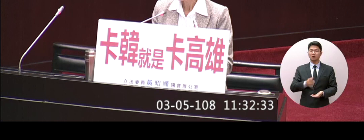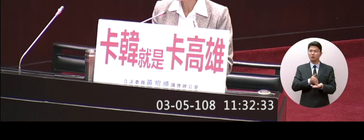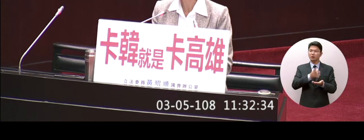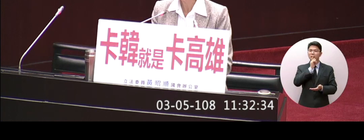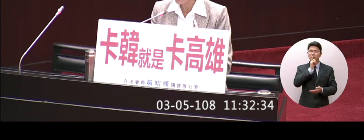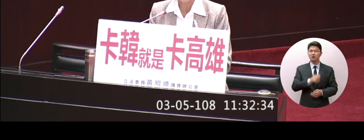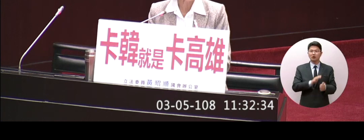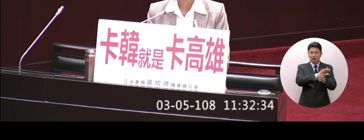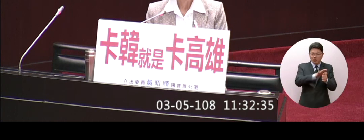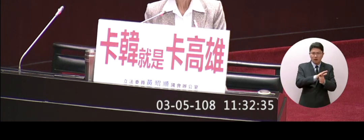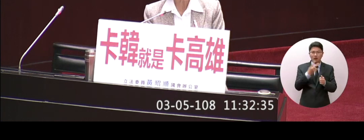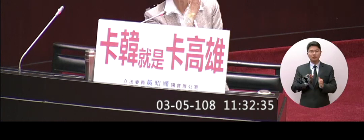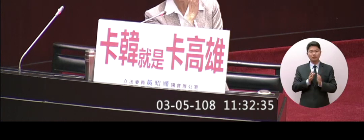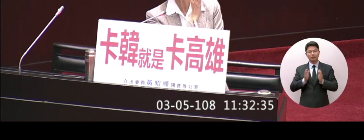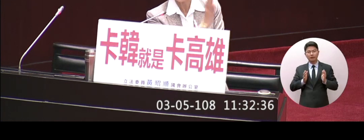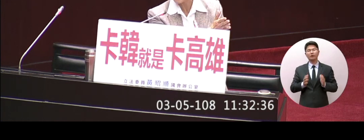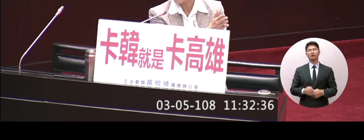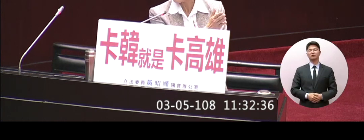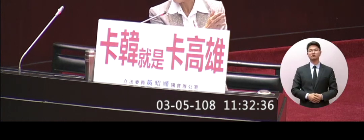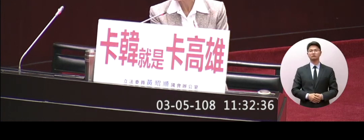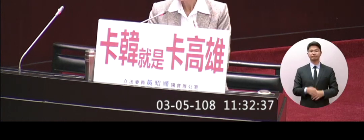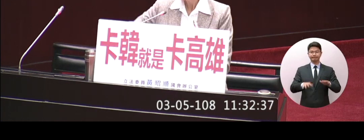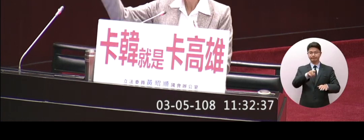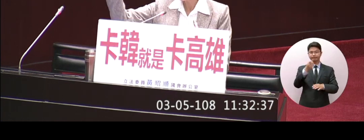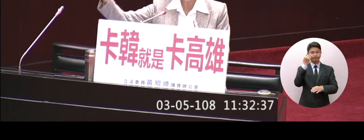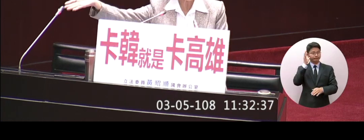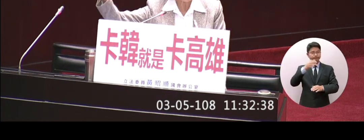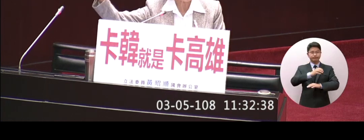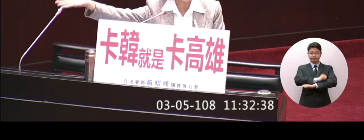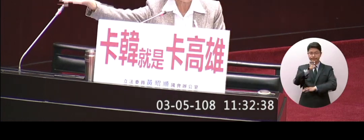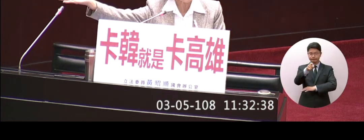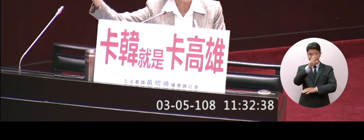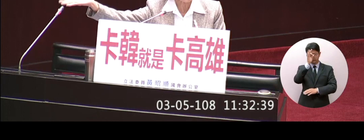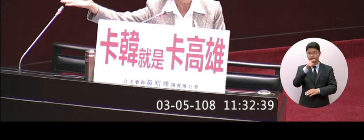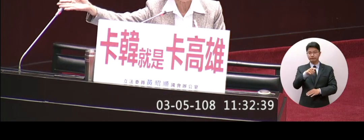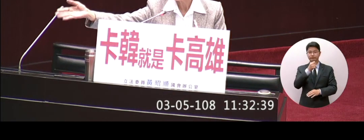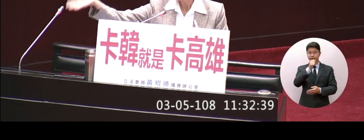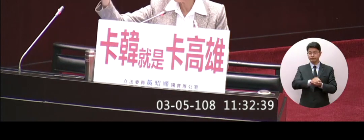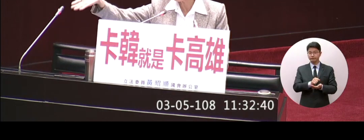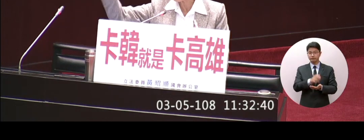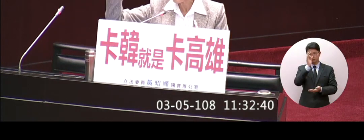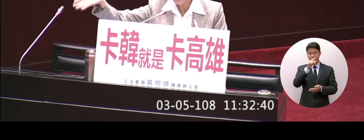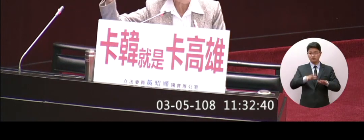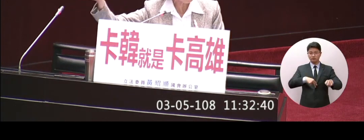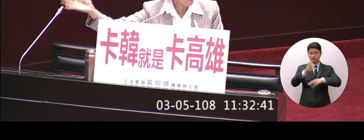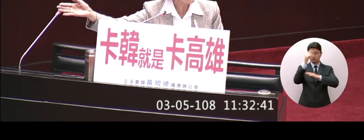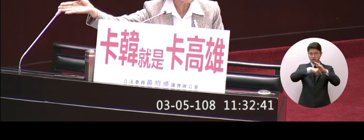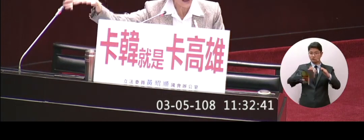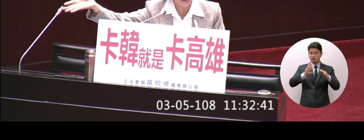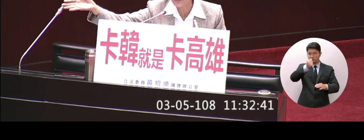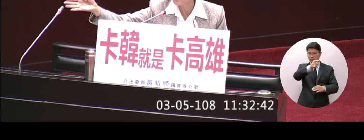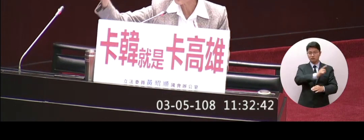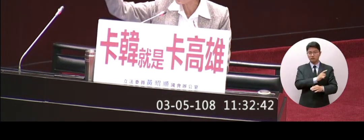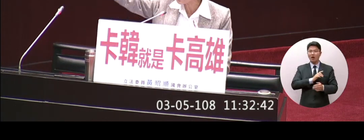的爱跟包容。我今天让所有的媒体看，我们今天的行政院长有没有爱跟包